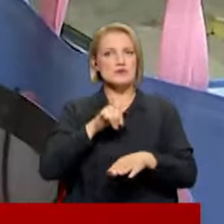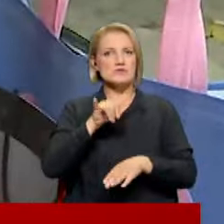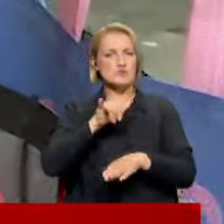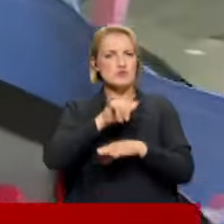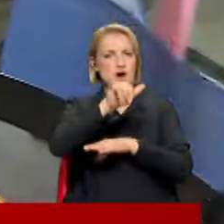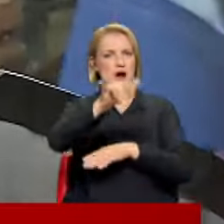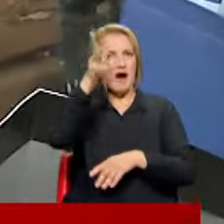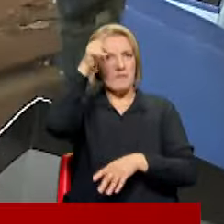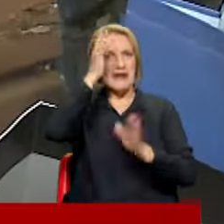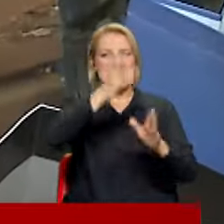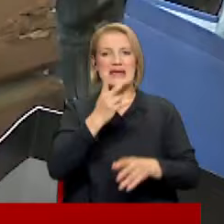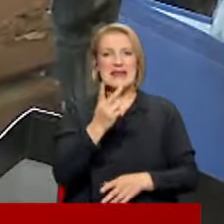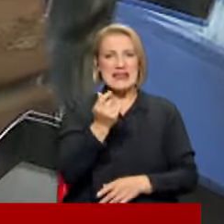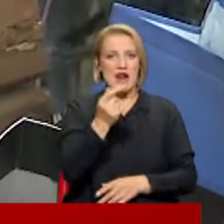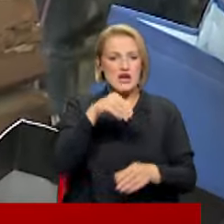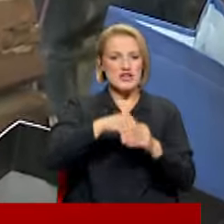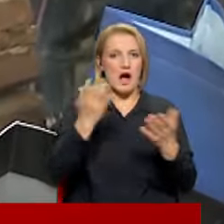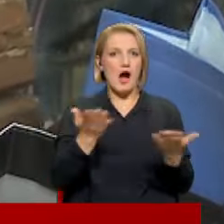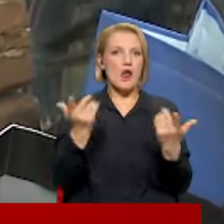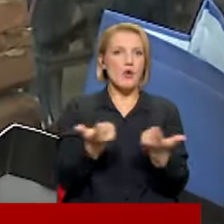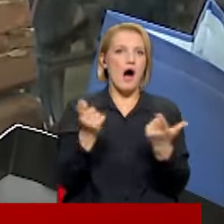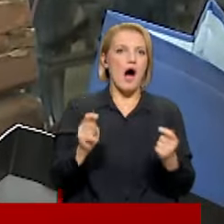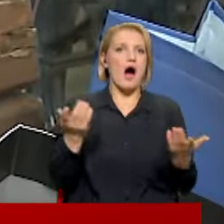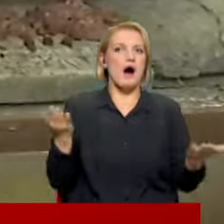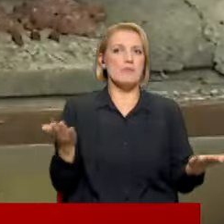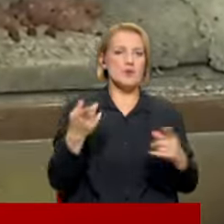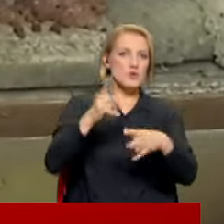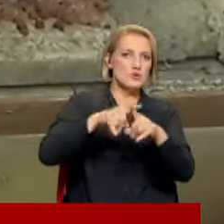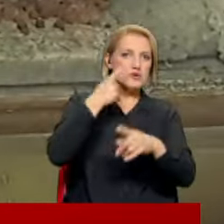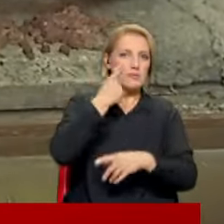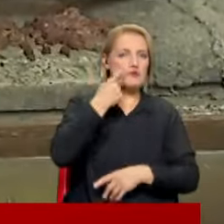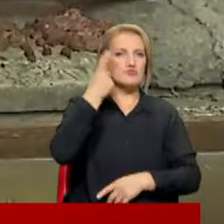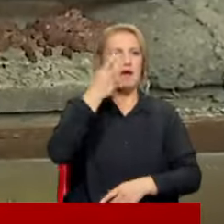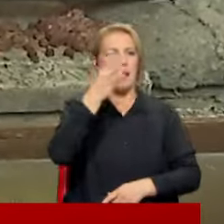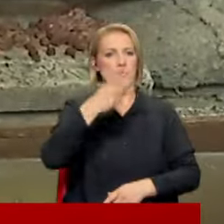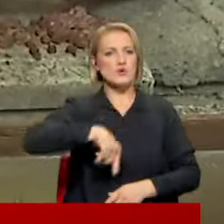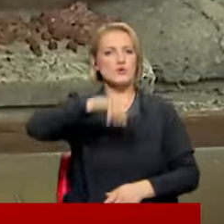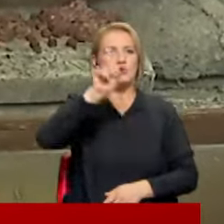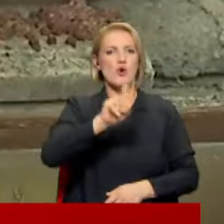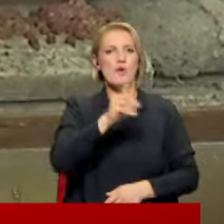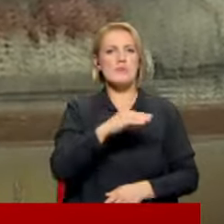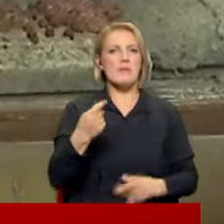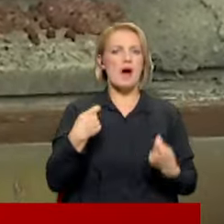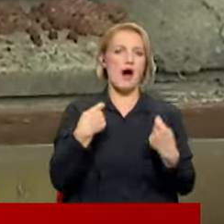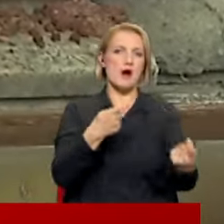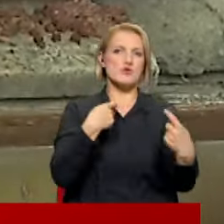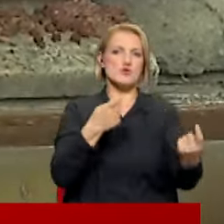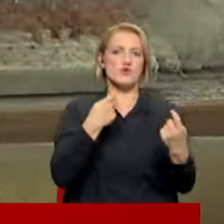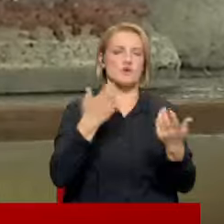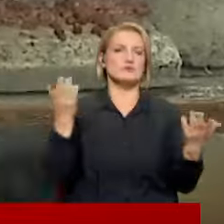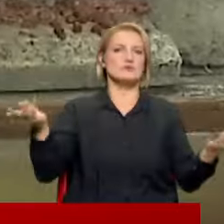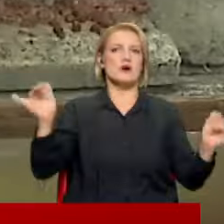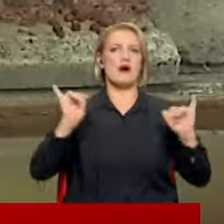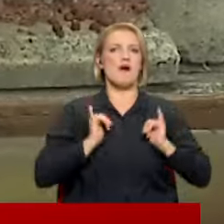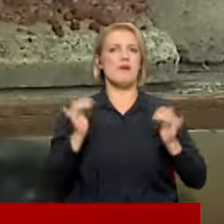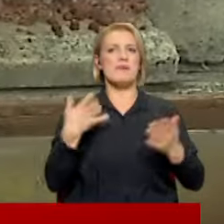gidiyorlar. 2 lira için toplantı hala yapılmış değil. Lükse bak. Cumhurbaşkanı Erdoğan günlük 10 milyon para harcıyor. Lale devri yaşıyor.